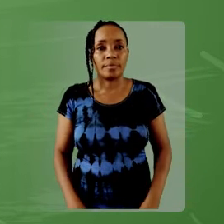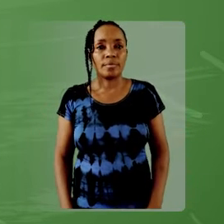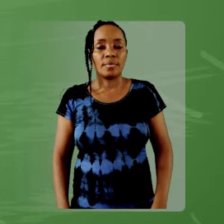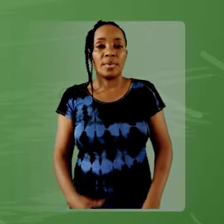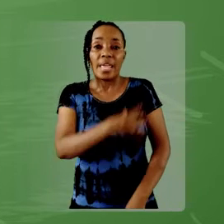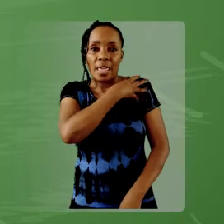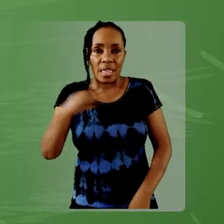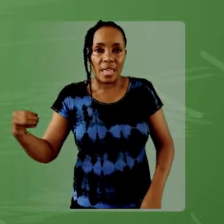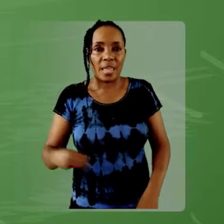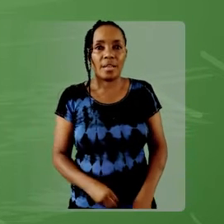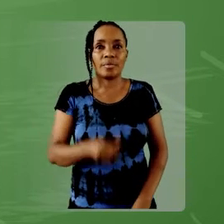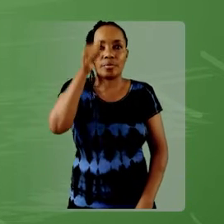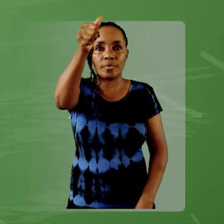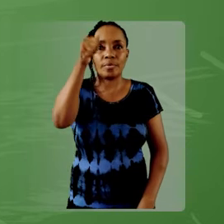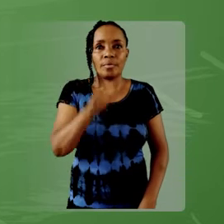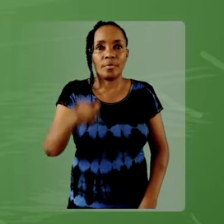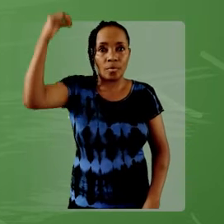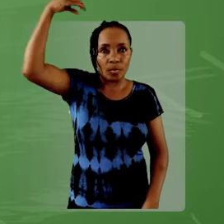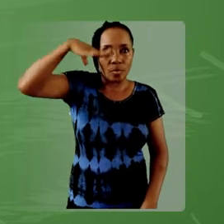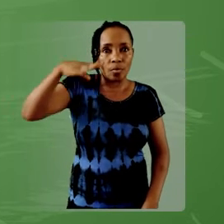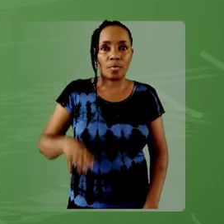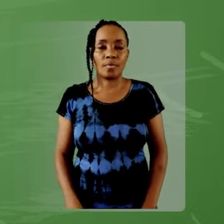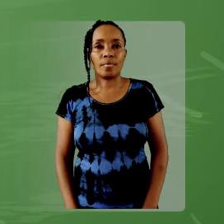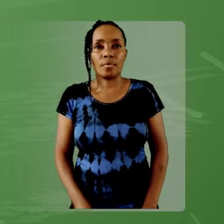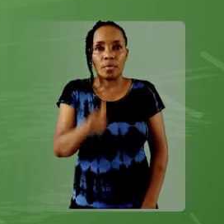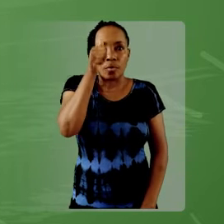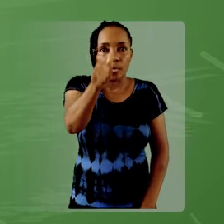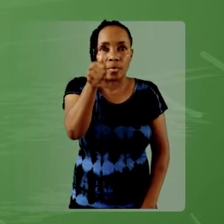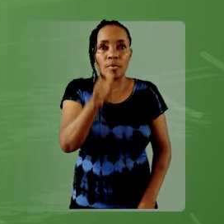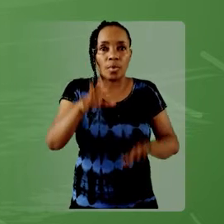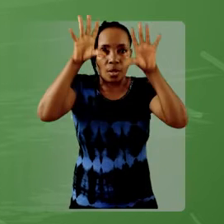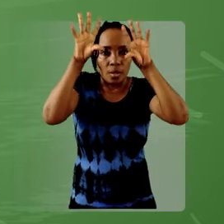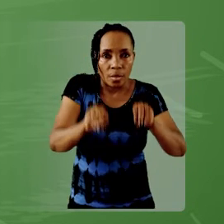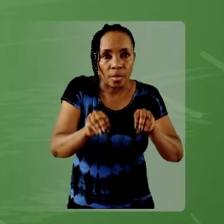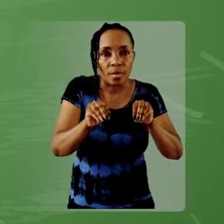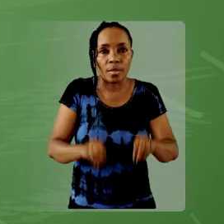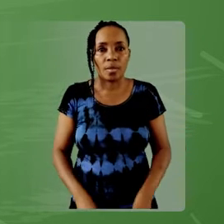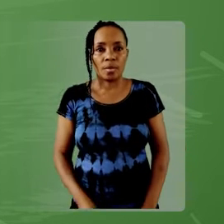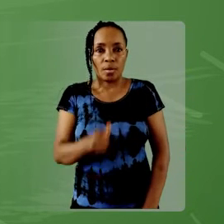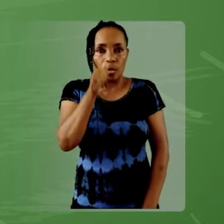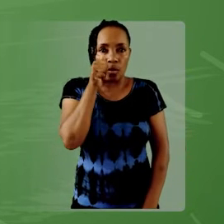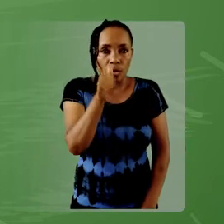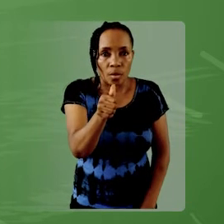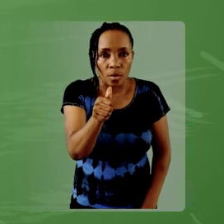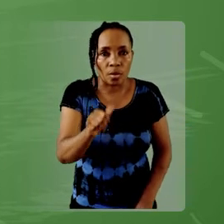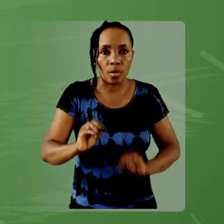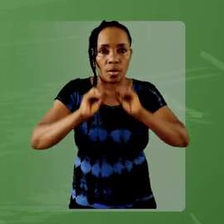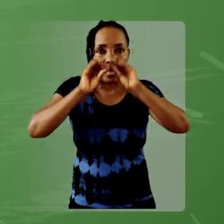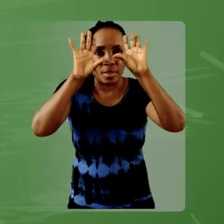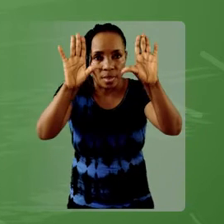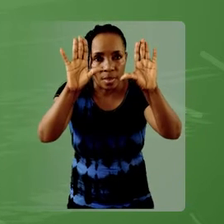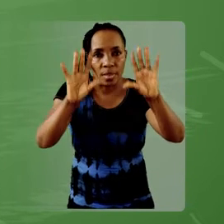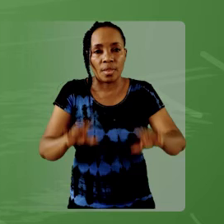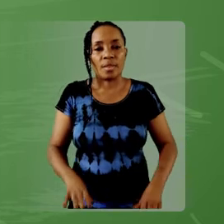Enfin, nous avons les interrupteurs qui arrêtent le courant lorsqu'ils sont ouverts ou